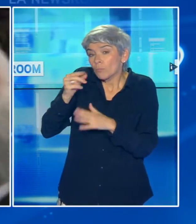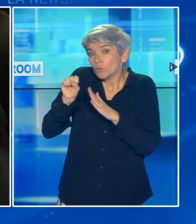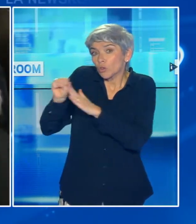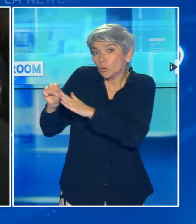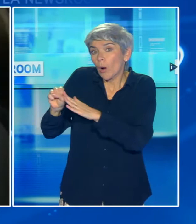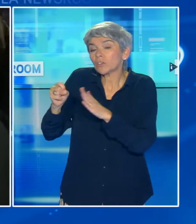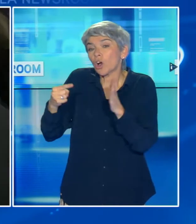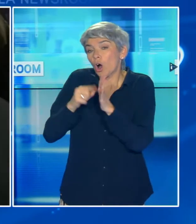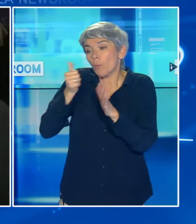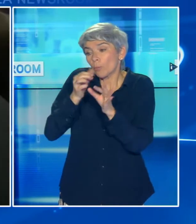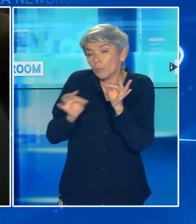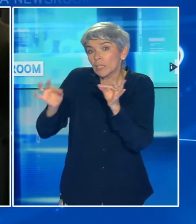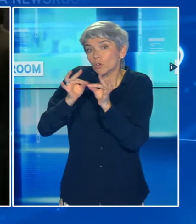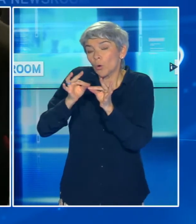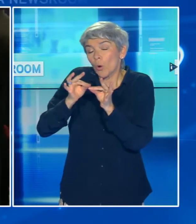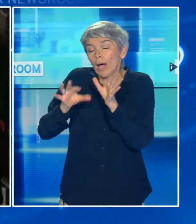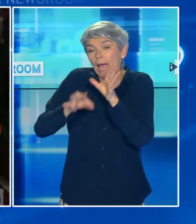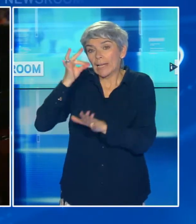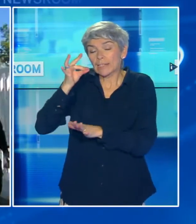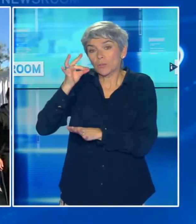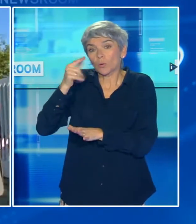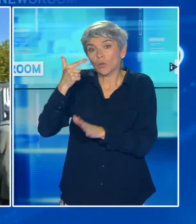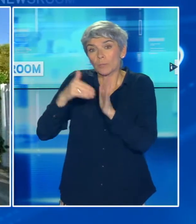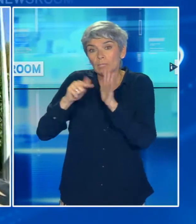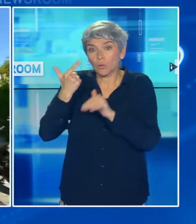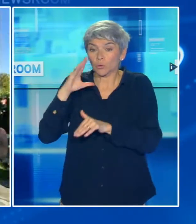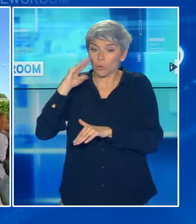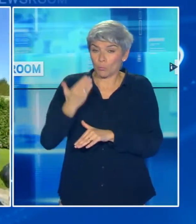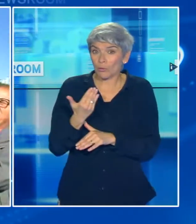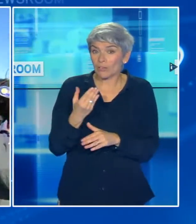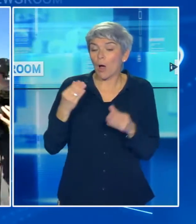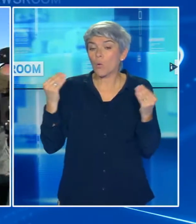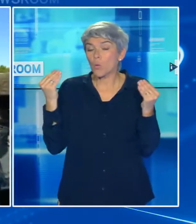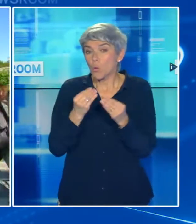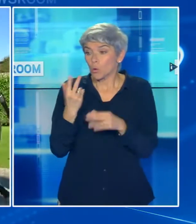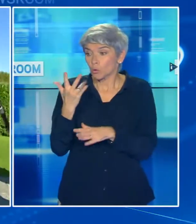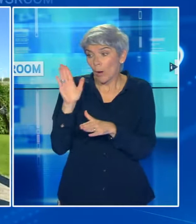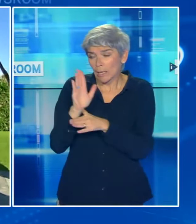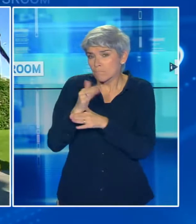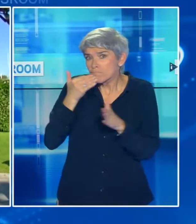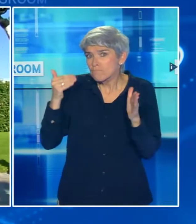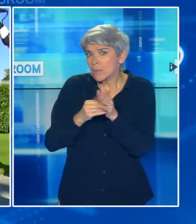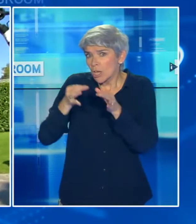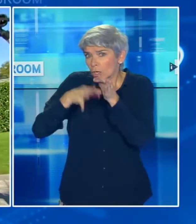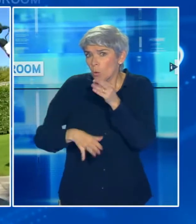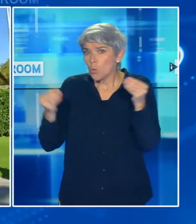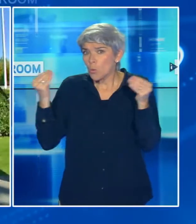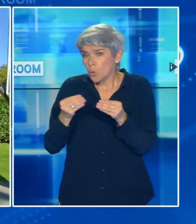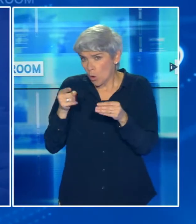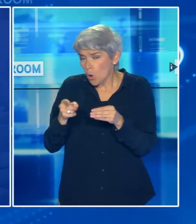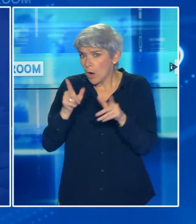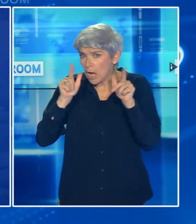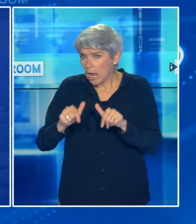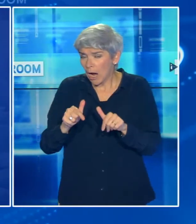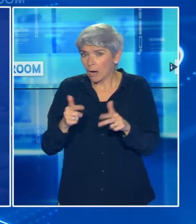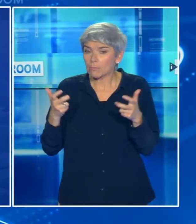au premier tour de l'élection présidentielle de 2012. Les circonscriptions où ces 3 candidats ont eu les meilleurs résultats sont les mieux lotis.